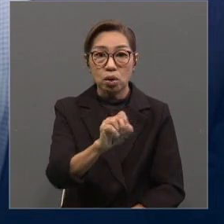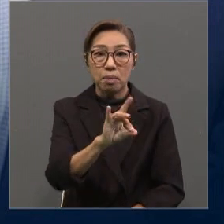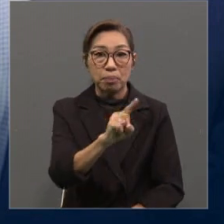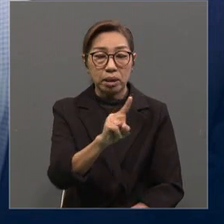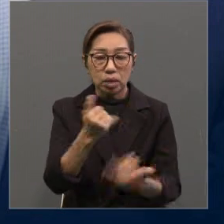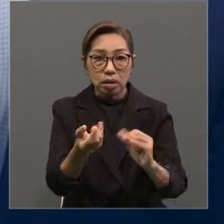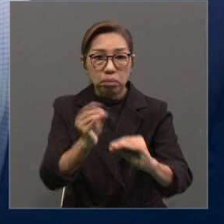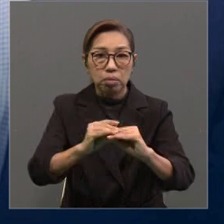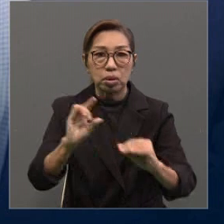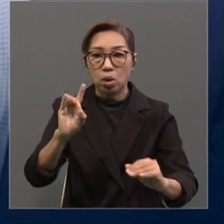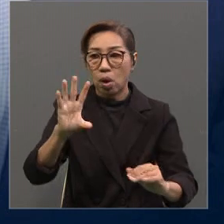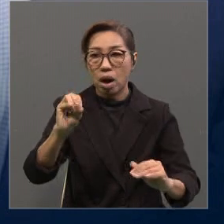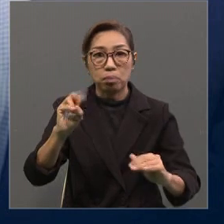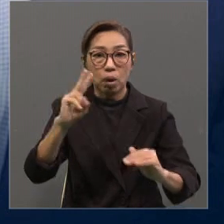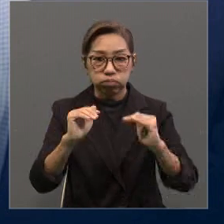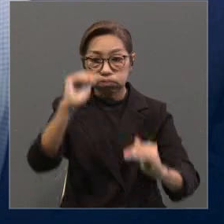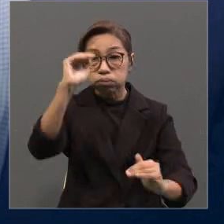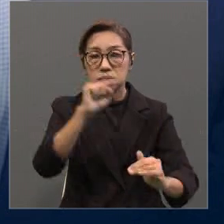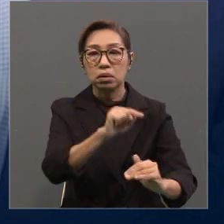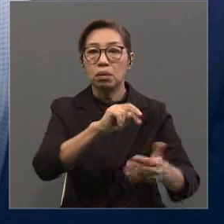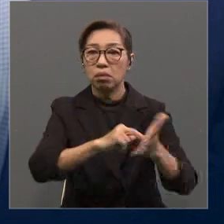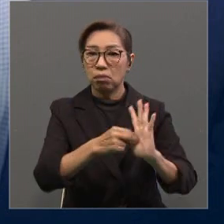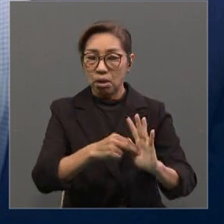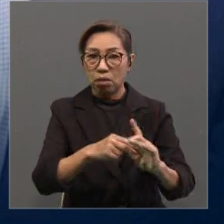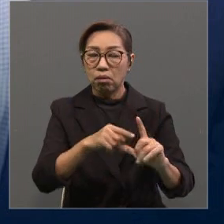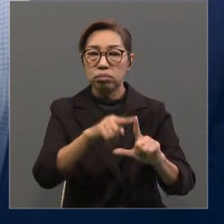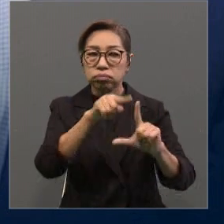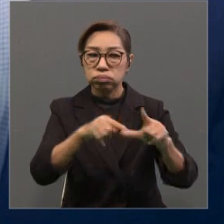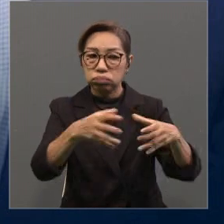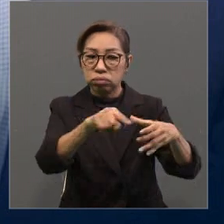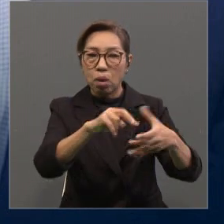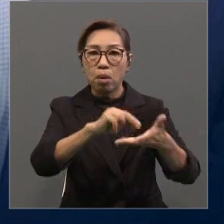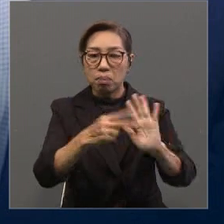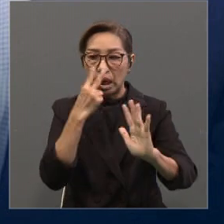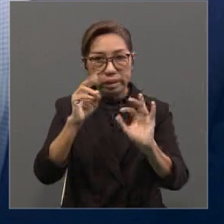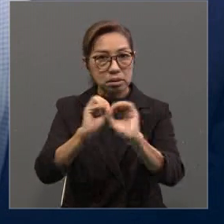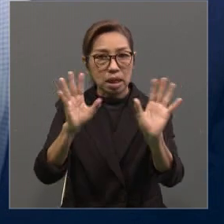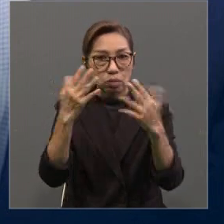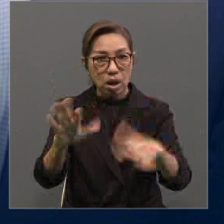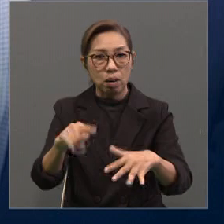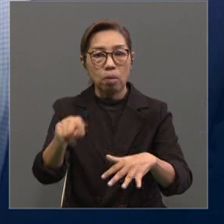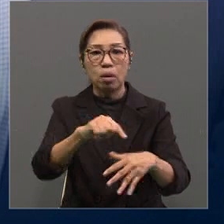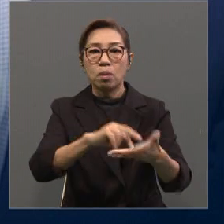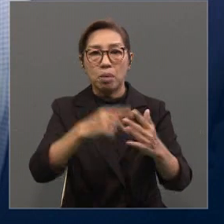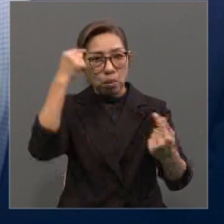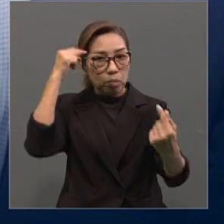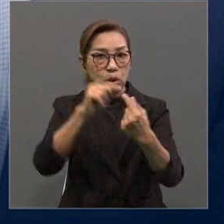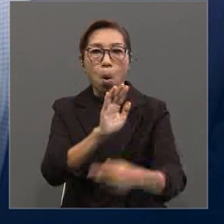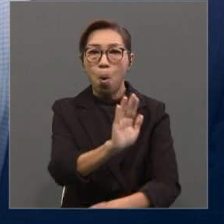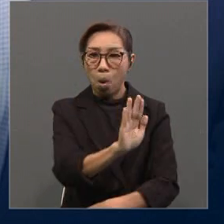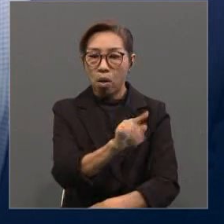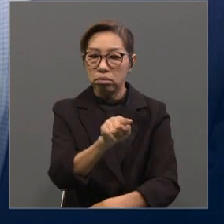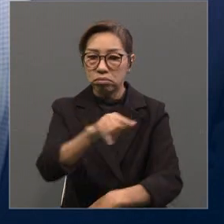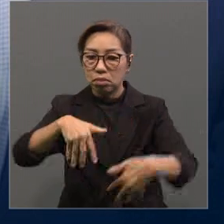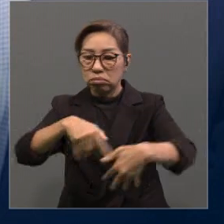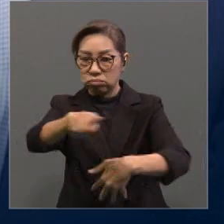ส.นะคะตัวเลขในปีนี้ที่พรรคก้าวไกลได้ก็ถือว่าเป็นสัญลักษณ์ที่ชัดเจนว่าอุดมการณ์แนวทางของพวกเขา